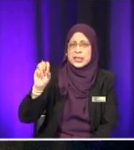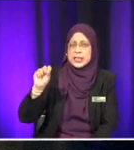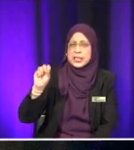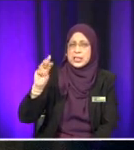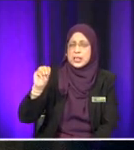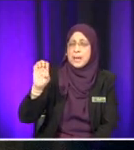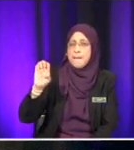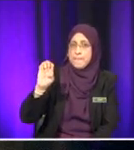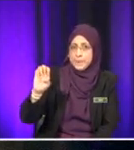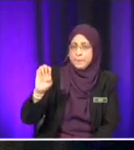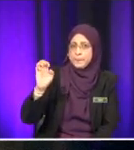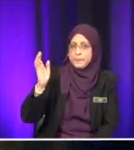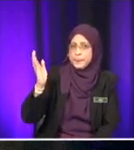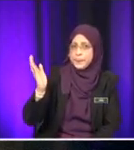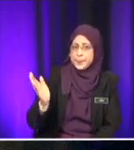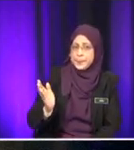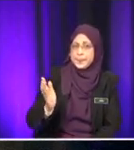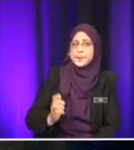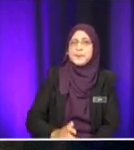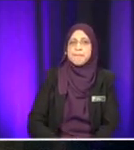dapat di luar negeri